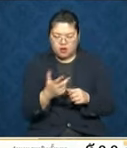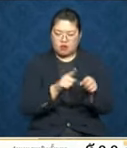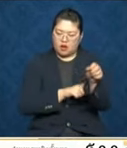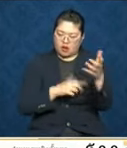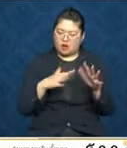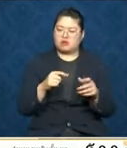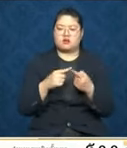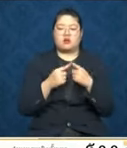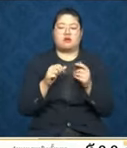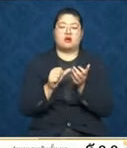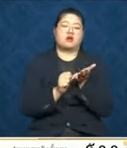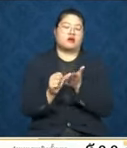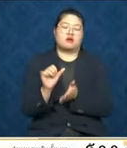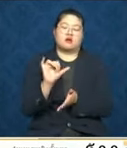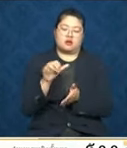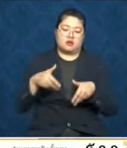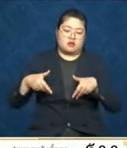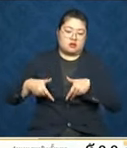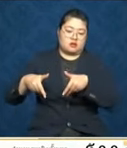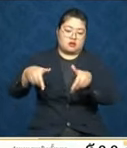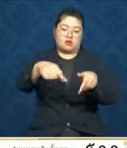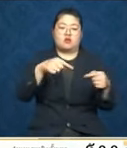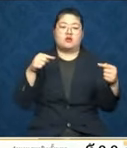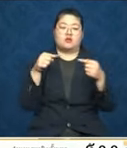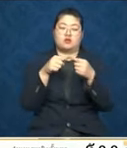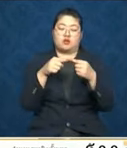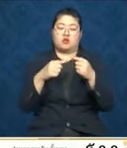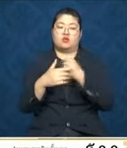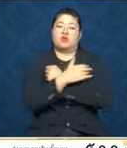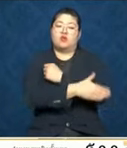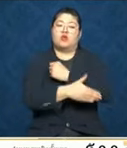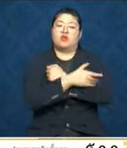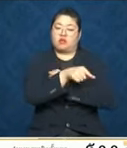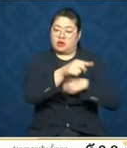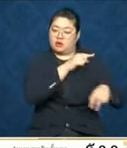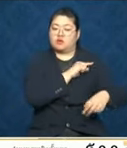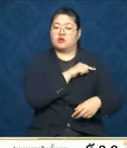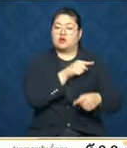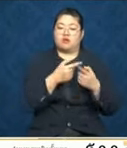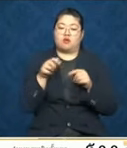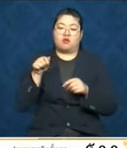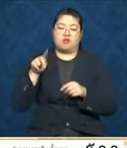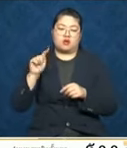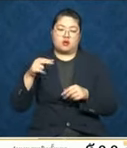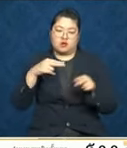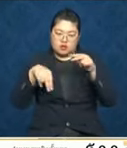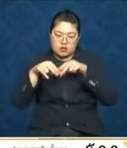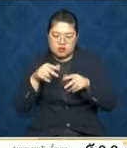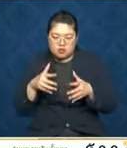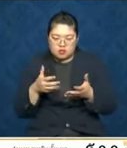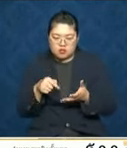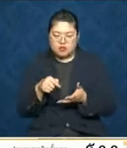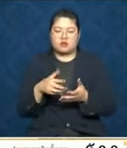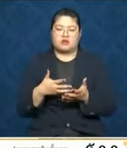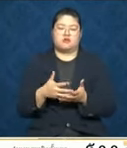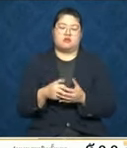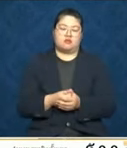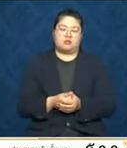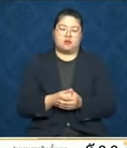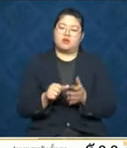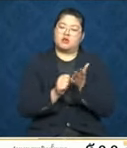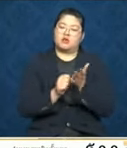สักทีเพราะว่าถนนเส้นนั้นยังคงเป็นของการรถไฟและยังไม่ยกให้กับองค์กรปกครองส่วนท้องถิ่นเจ้าของพื้นที่นะตรงนั้นสักทีเลย